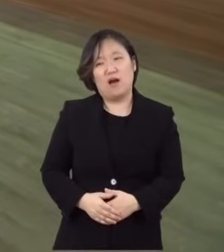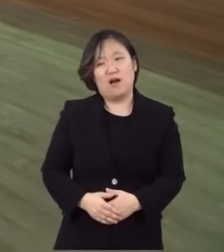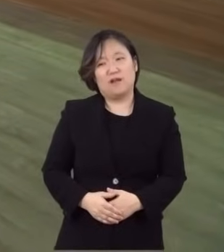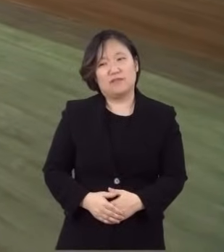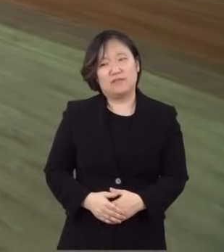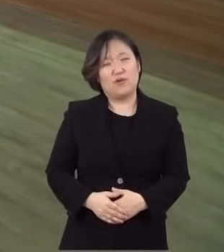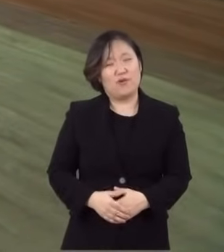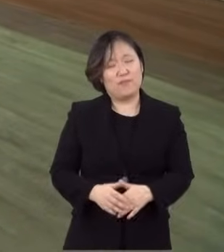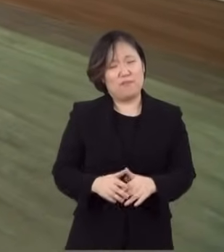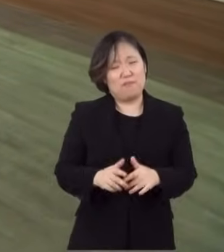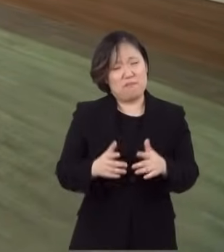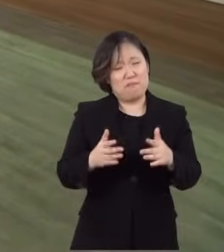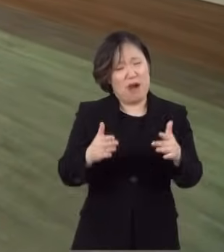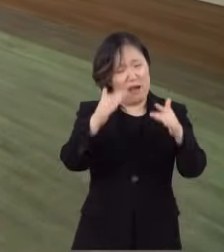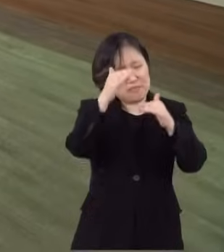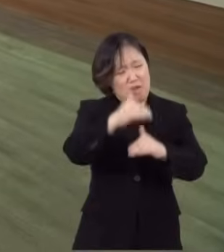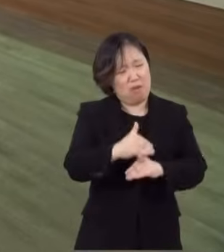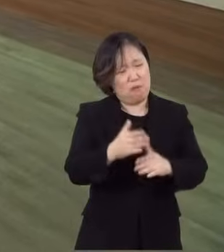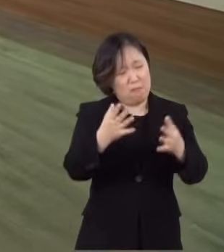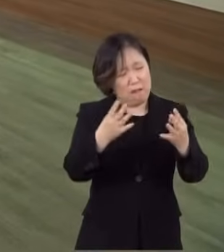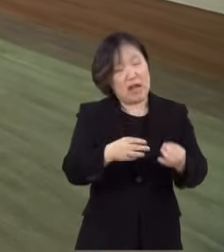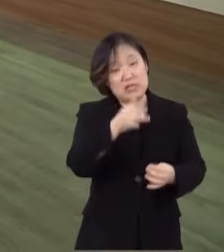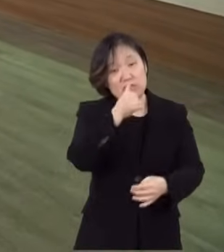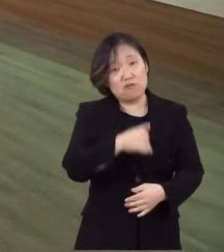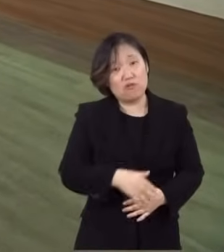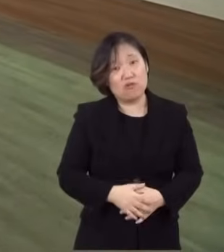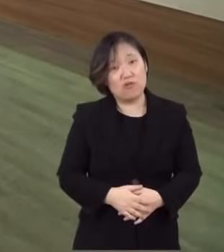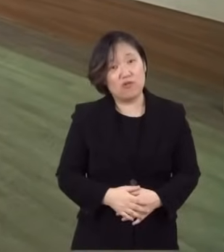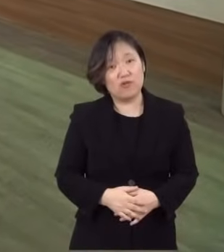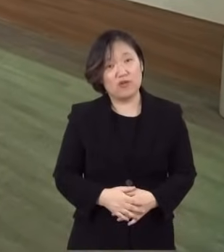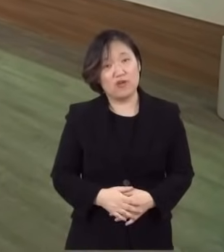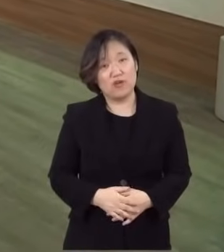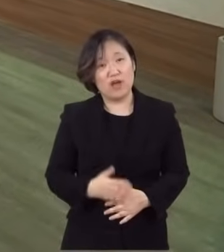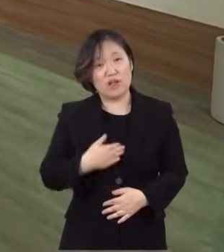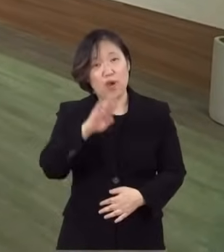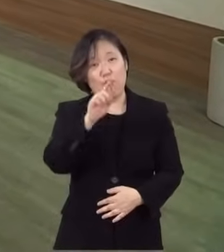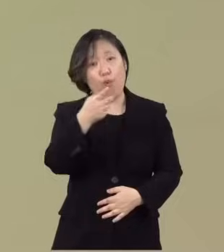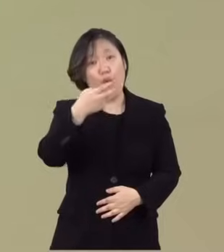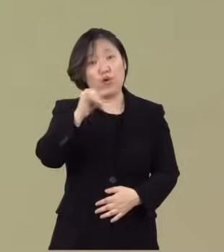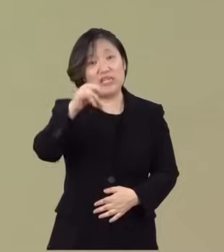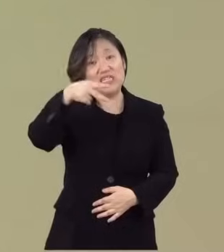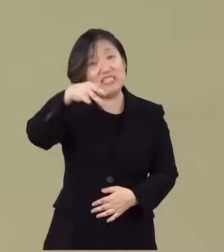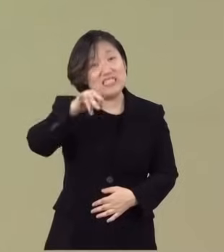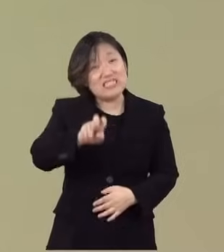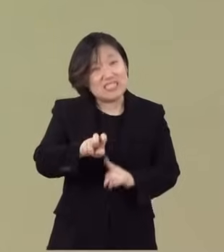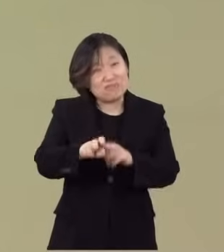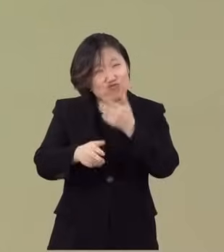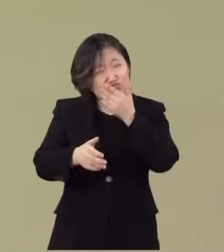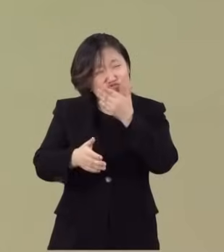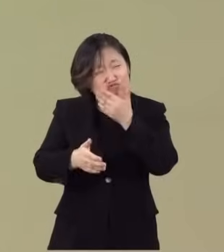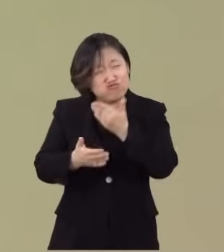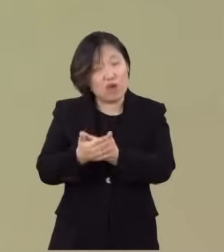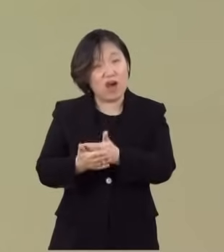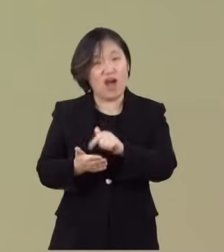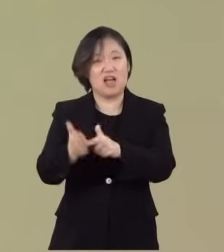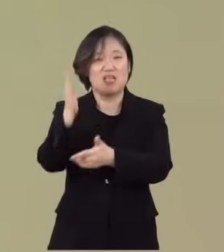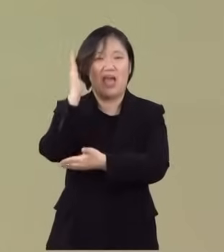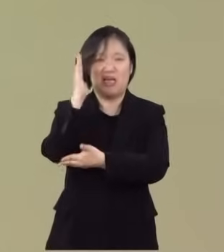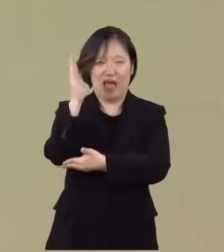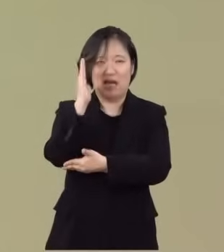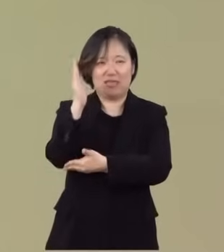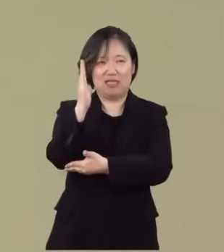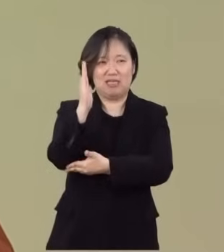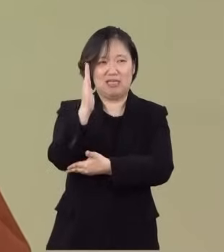하염없이 말만 좀 다르게 하고 표현만 좀 다르게 할 뿐이지이 보리심의 중요성에